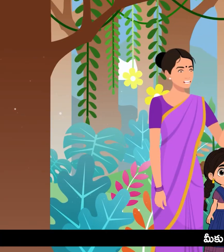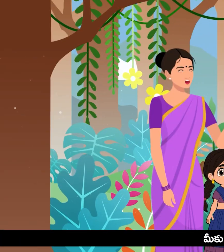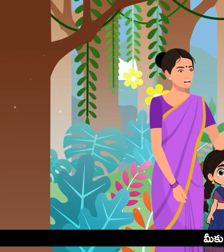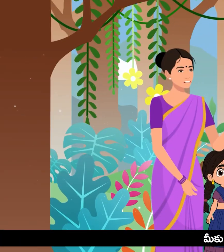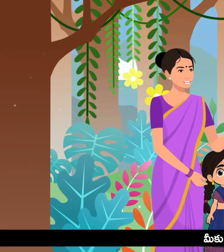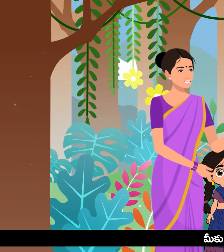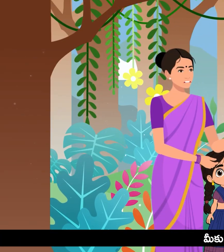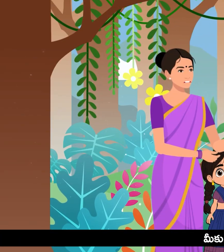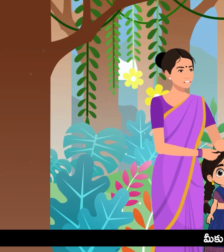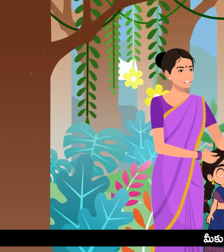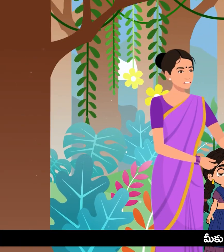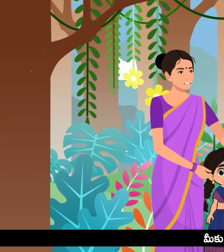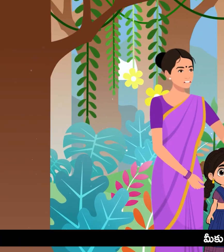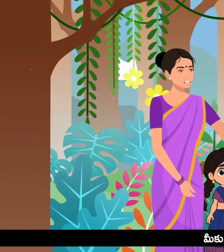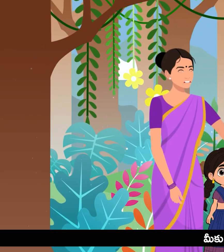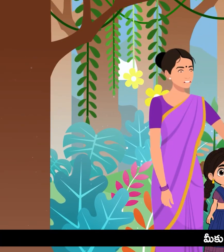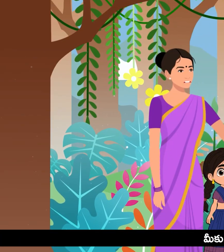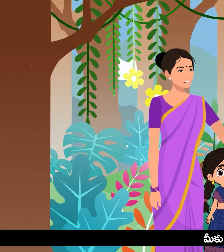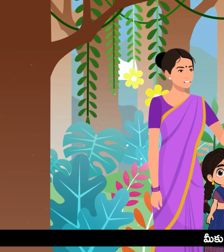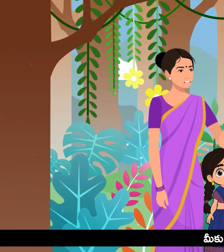మీకు ఏ పువ్వు ఇష్టం?